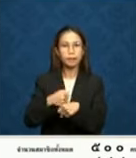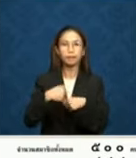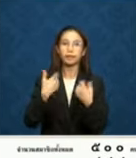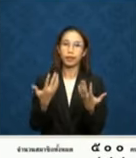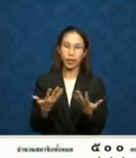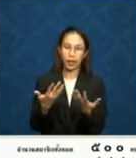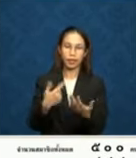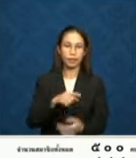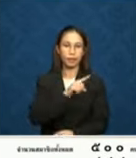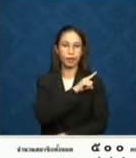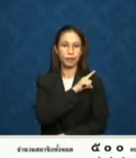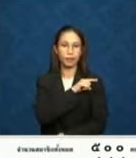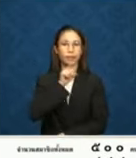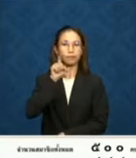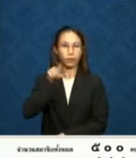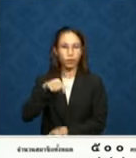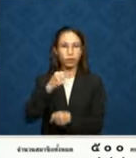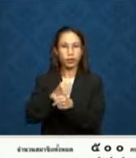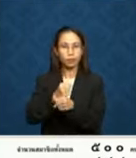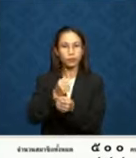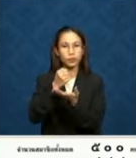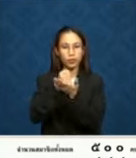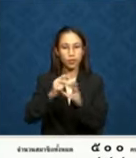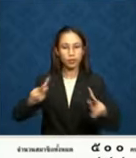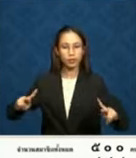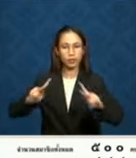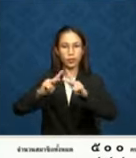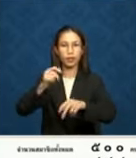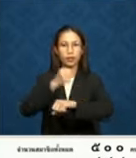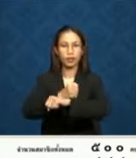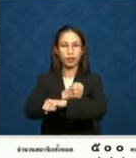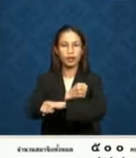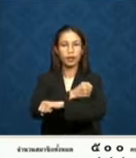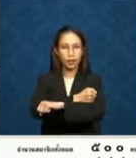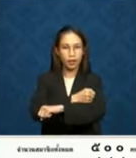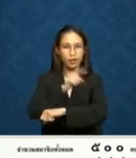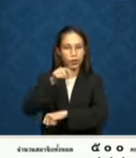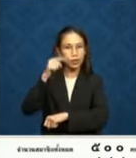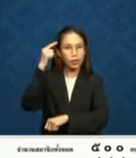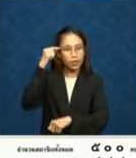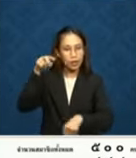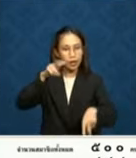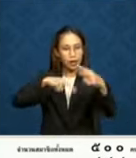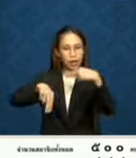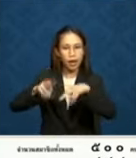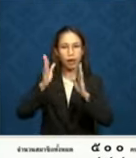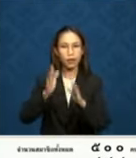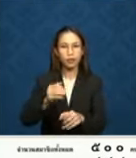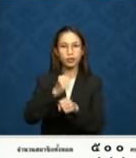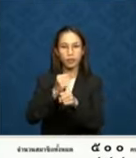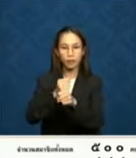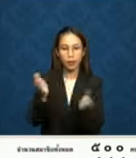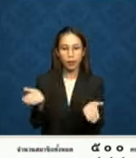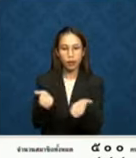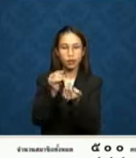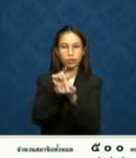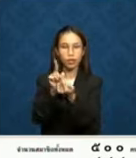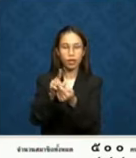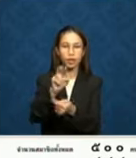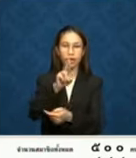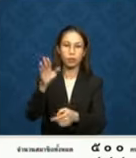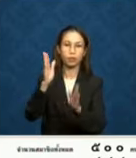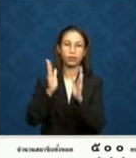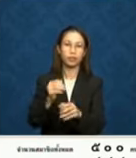นี่เป็ภาระะเปหน้าที่ของกระซวงระยงานเราที่จะต้องหาแร่งงานเพื่อป้อนแ่งงานเข้าสู่ระบบ